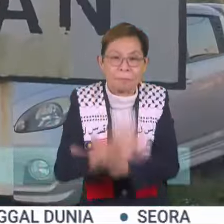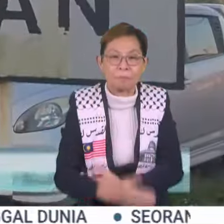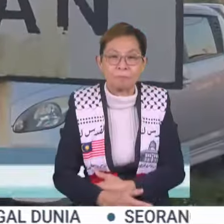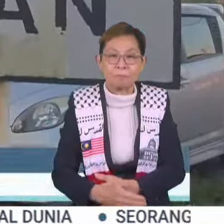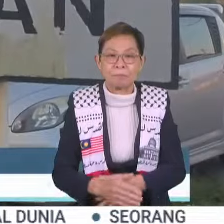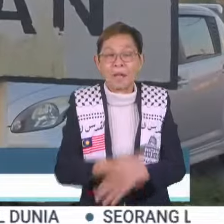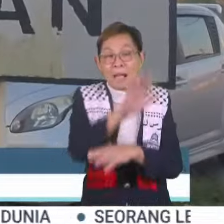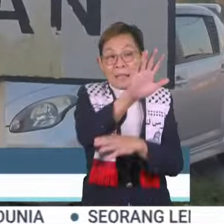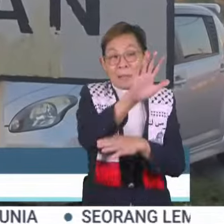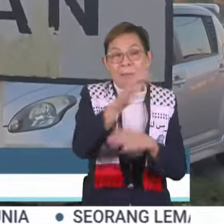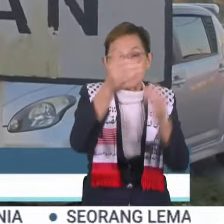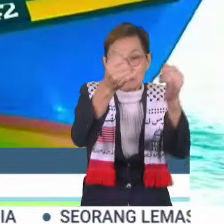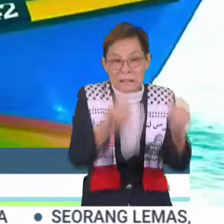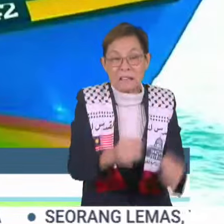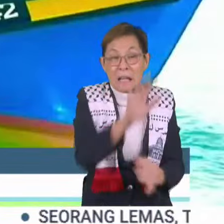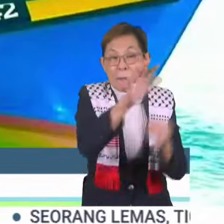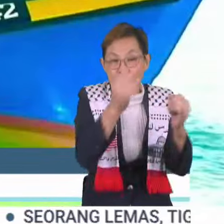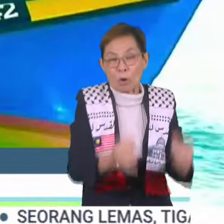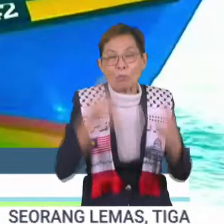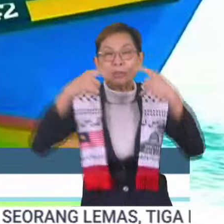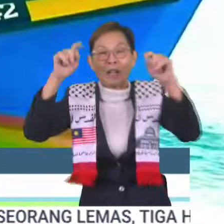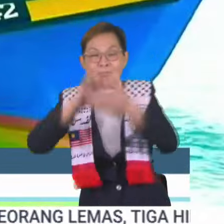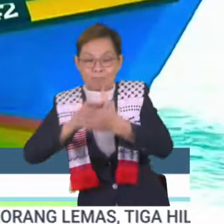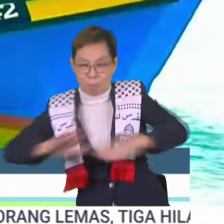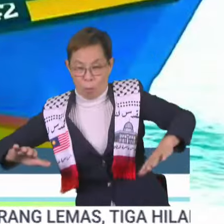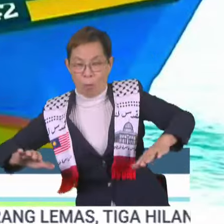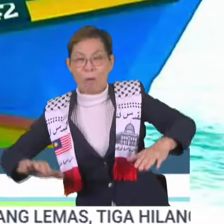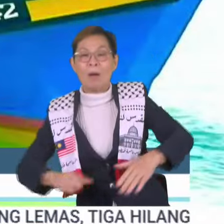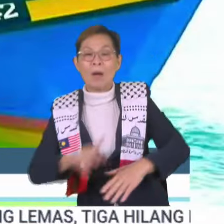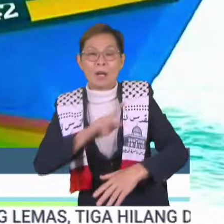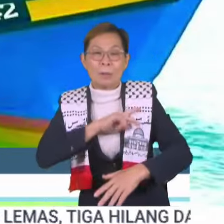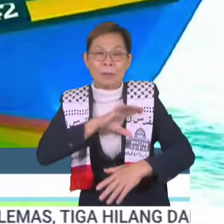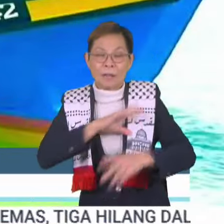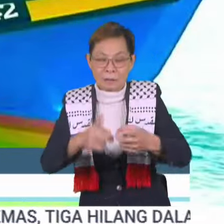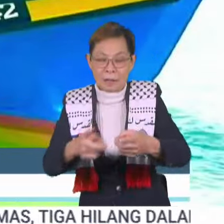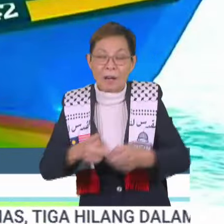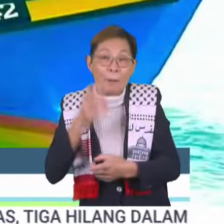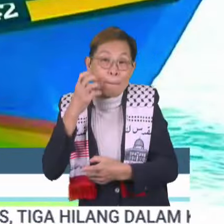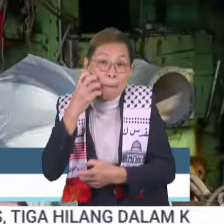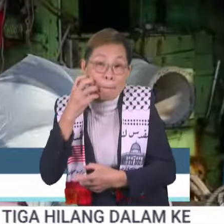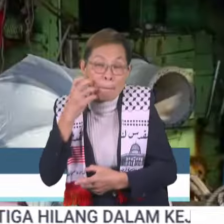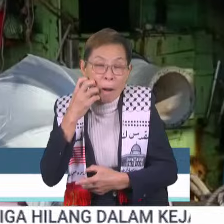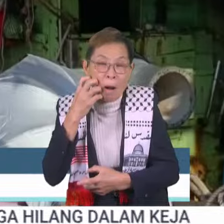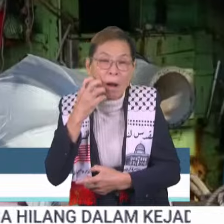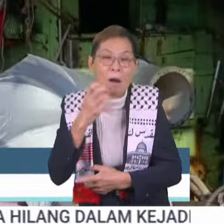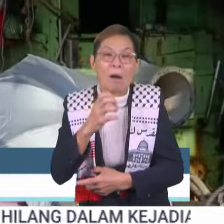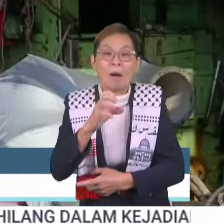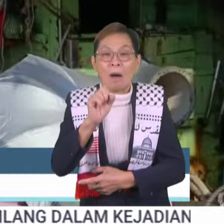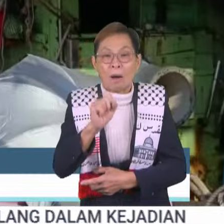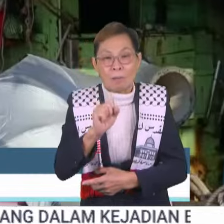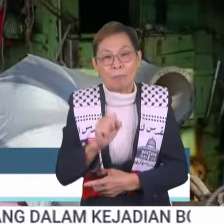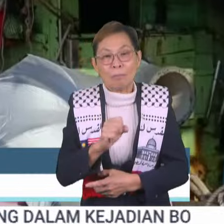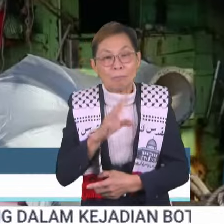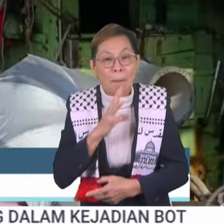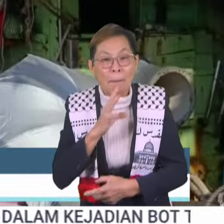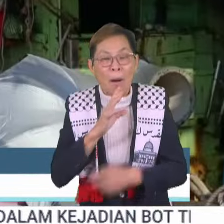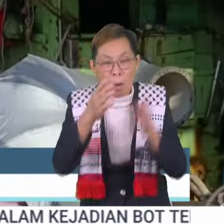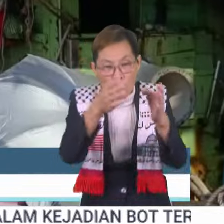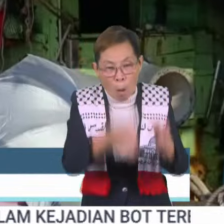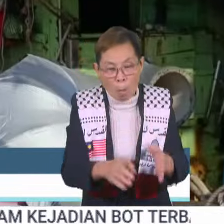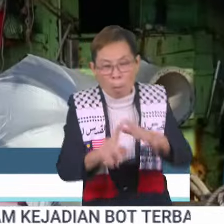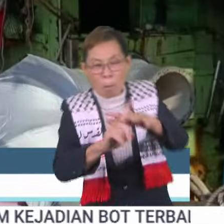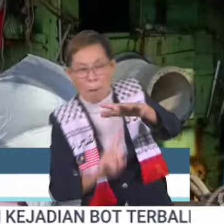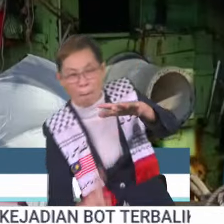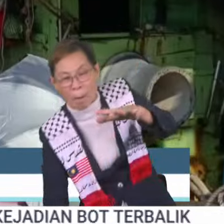kejadian itu, 5 lagi individu lain berjaya menyelamatkan diri. Ketua Polis Daerah Kemaman, Superintenden Hanyan Ramlan berkata, mangsa yang